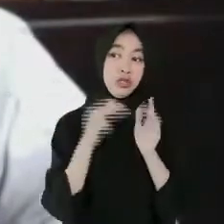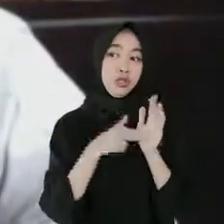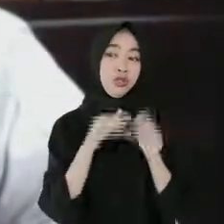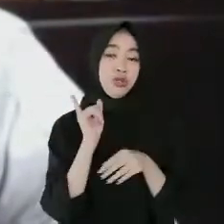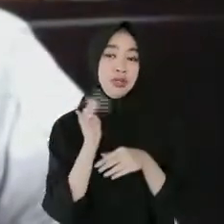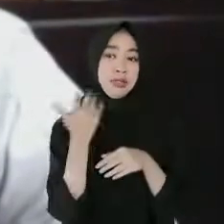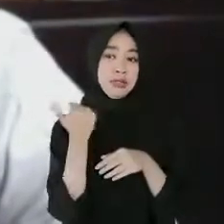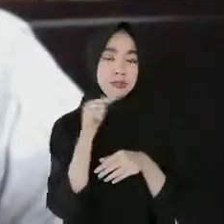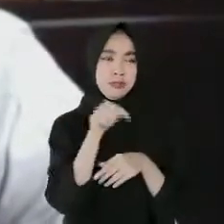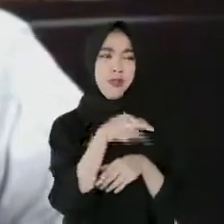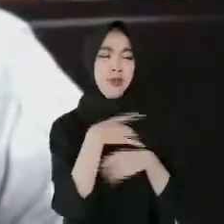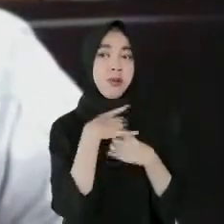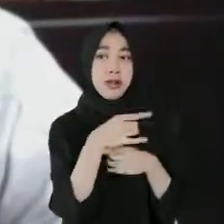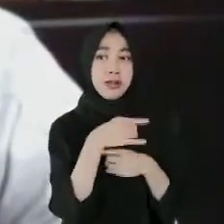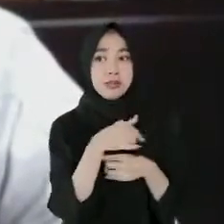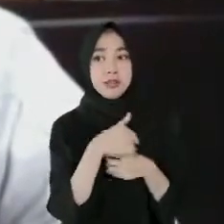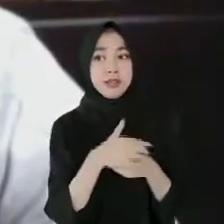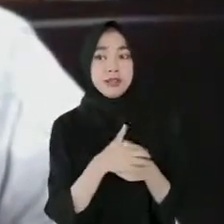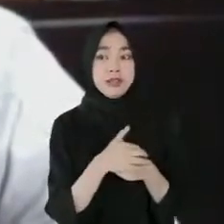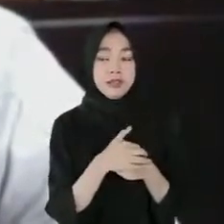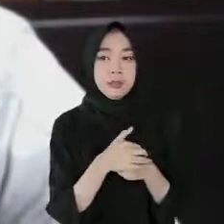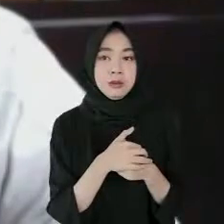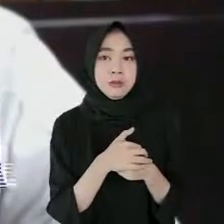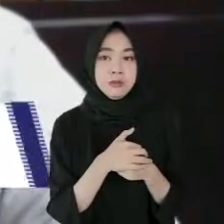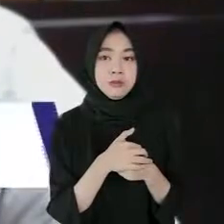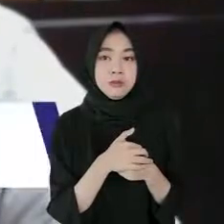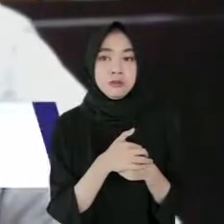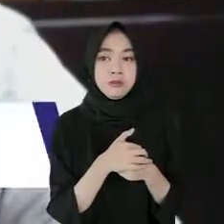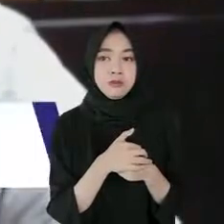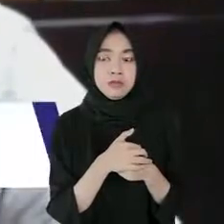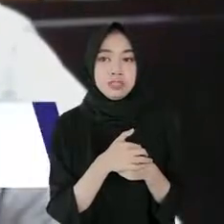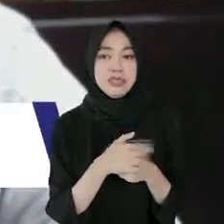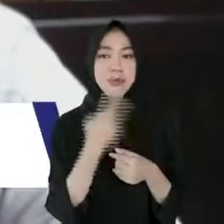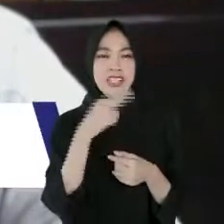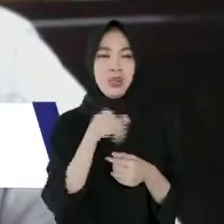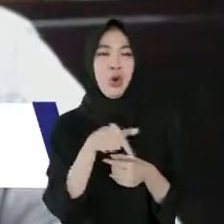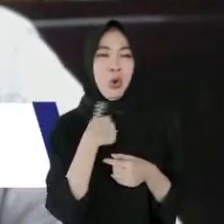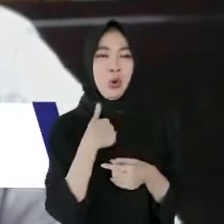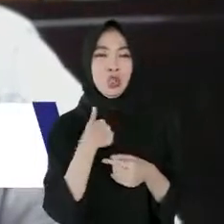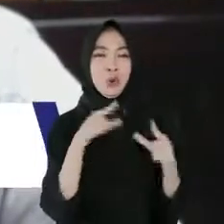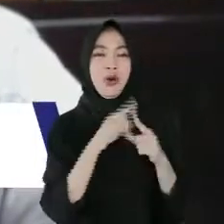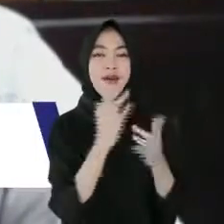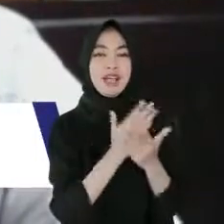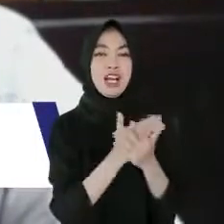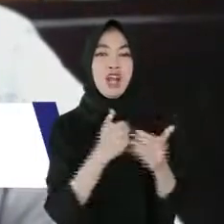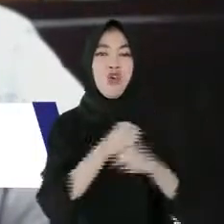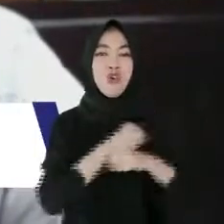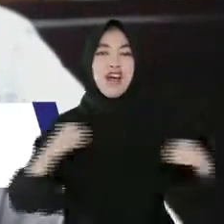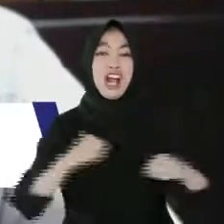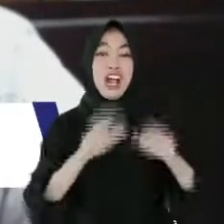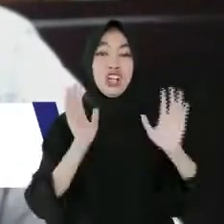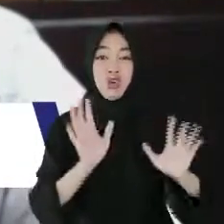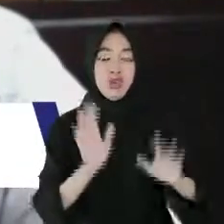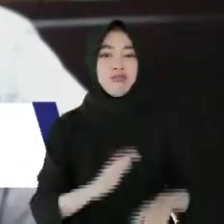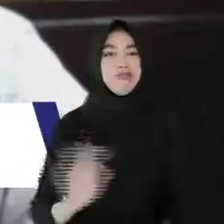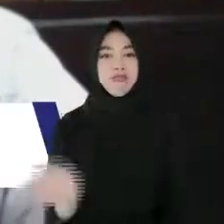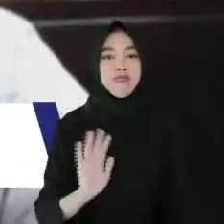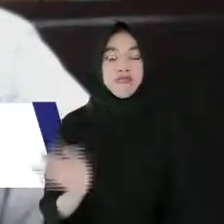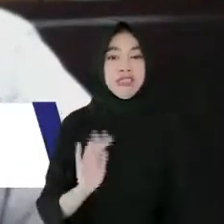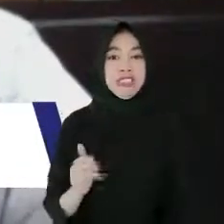Didik pertama kalau padi dengan keren kita dengan melihat ini semata-mata sebagai event olahraga ada multiaspek